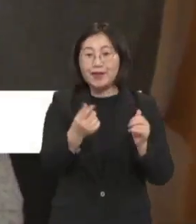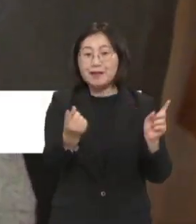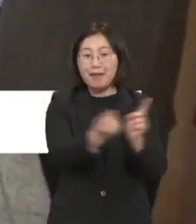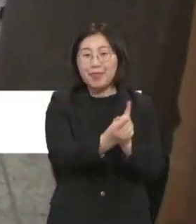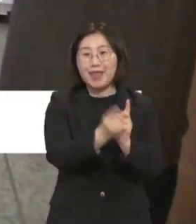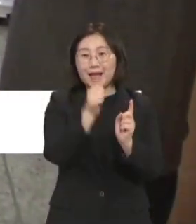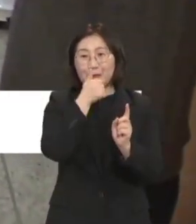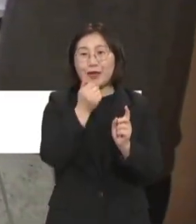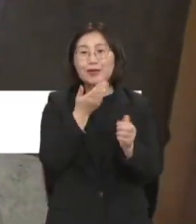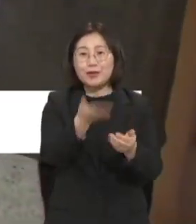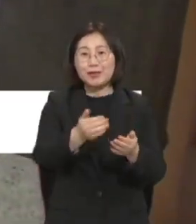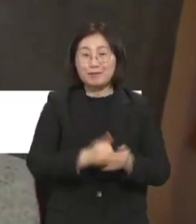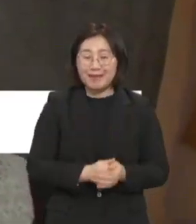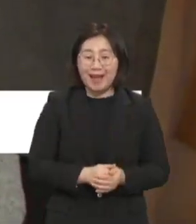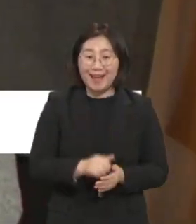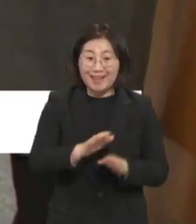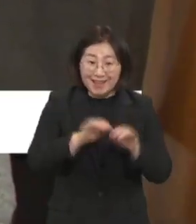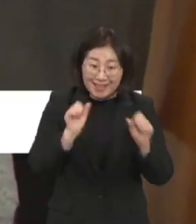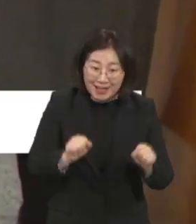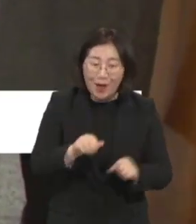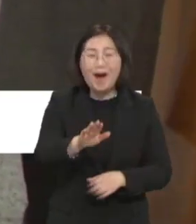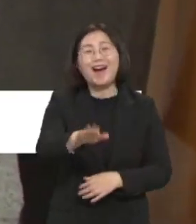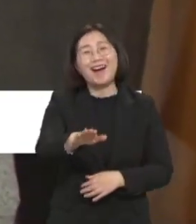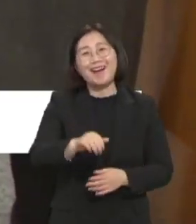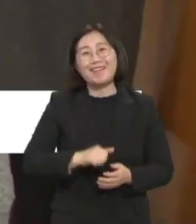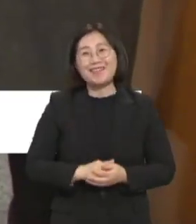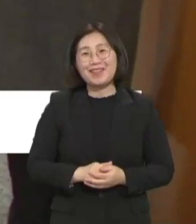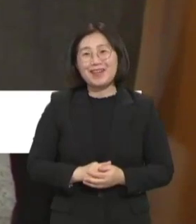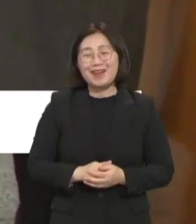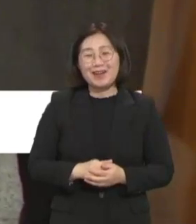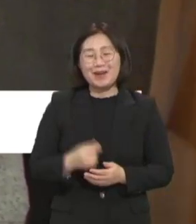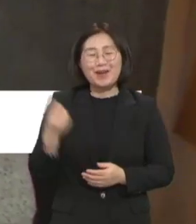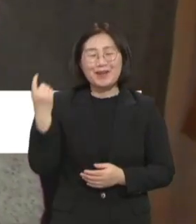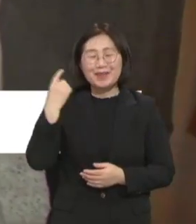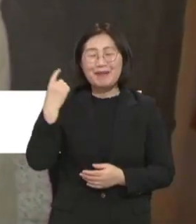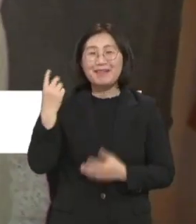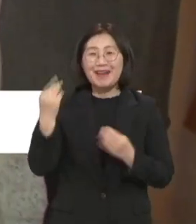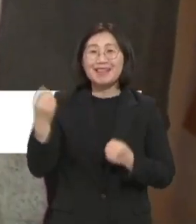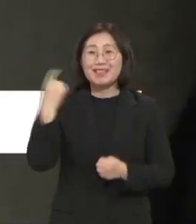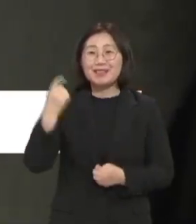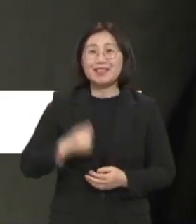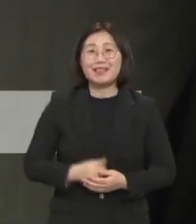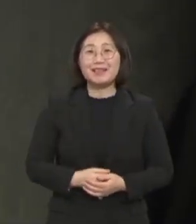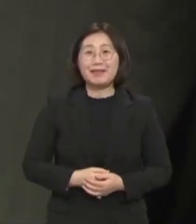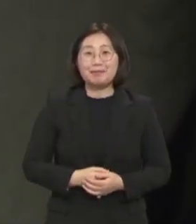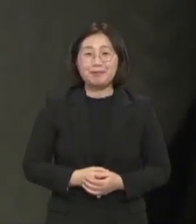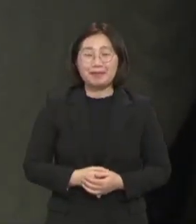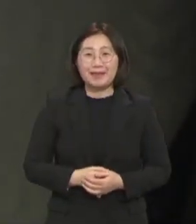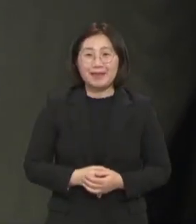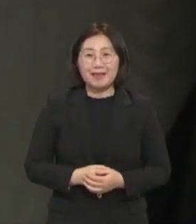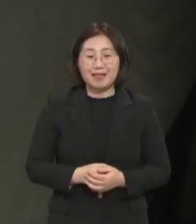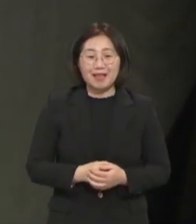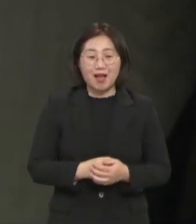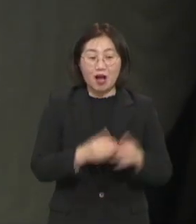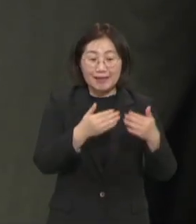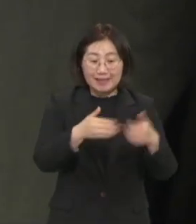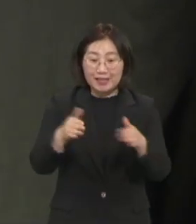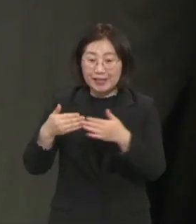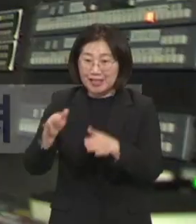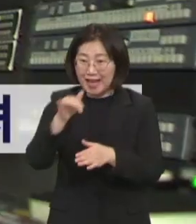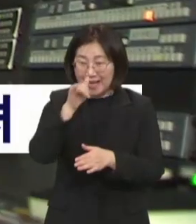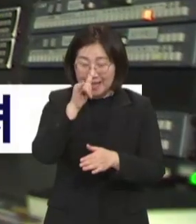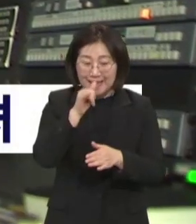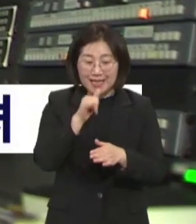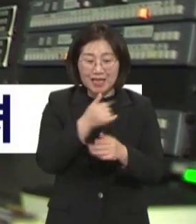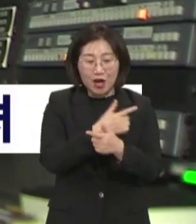네, 태환 씨? 네네. 아, 그러시구나. 네. 어떻게 얘기는 많이 들었어요. 네. 부조정실과 주조정실에 있는